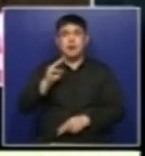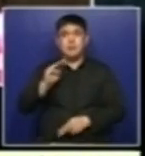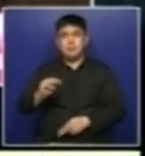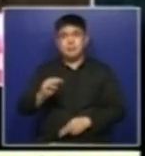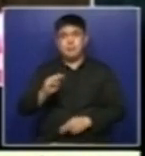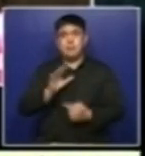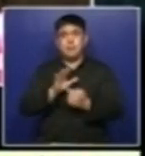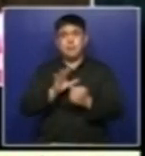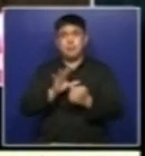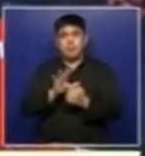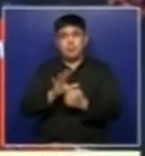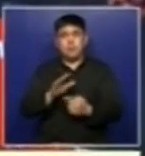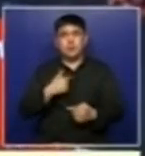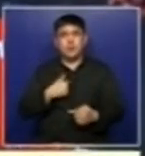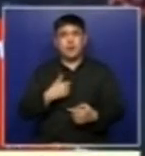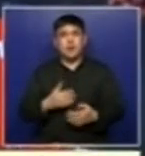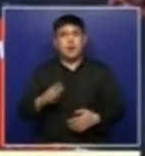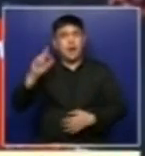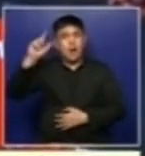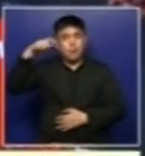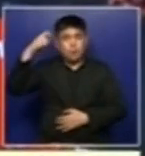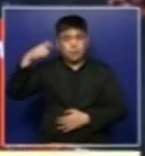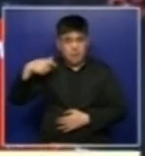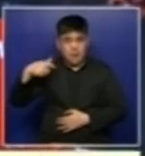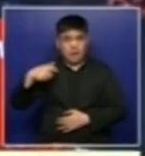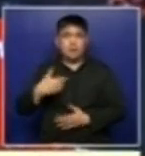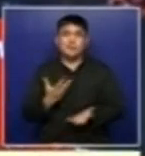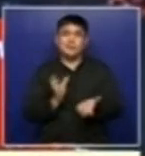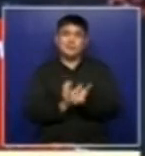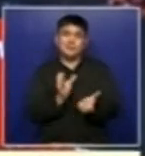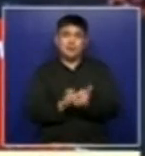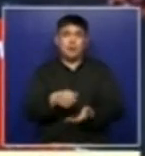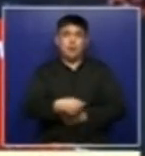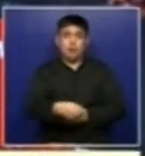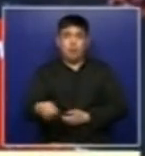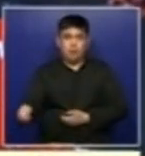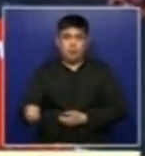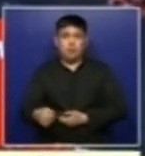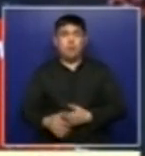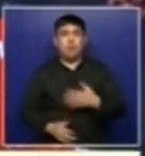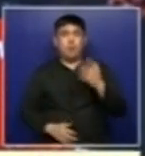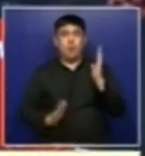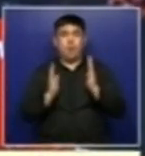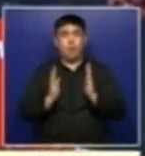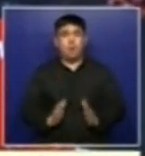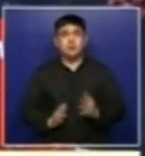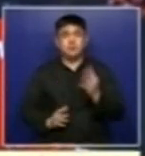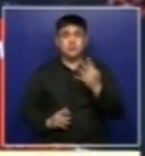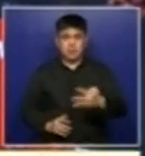ปีเป็นชาวกัมพูชาก็เป็นคนแจกไพ่อยู่ในบ่อนการพนันนะครับทั้งหมดท่านประธานครับผมขออนุญ